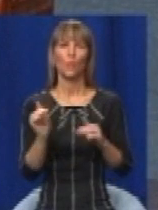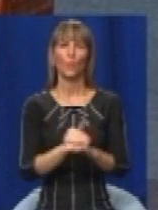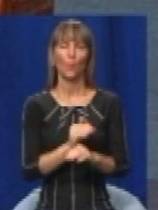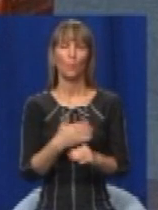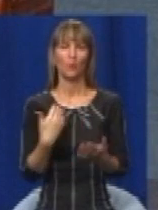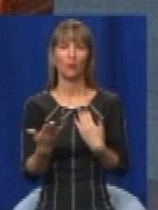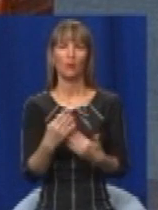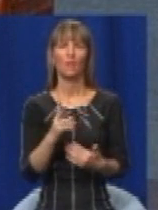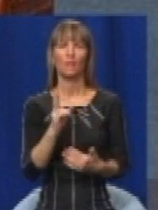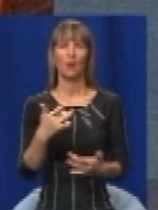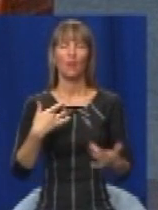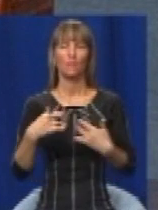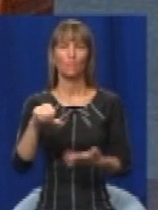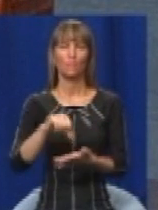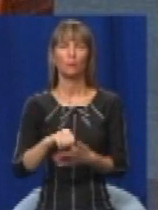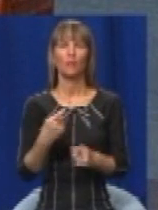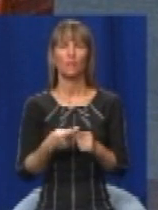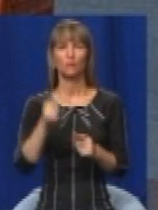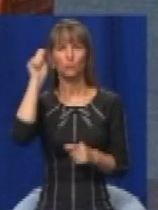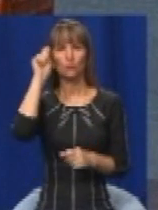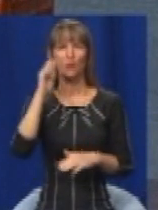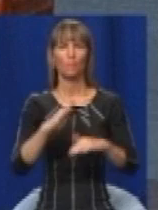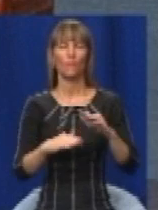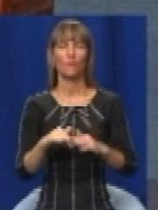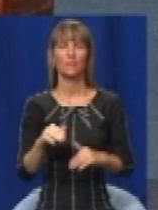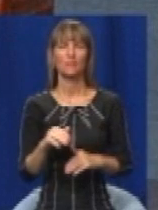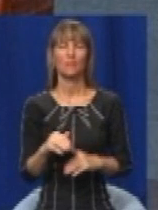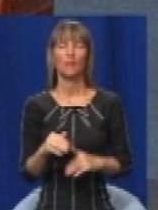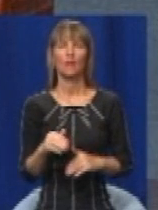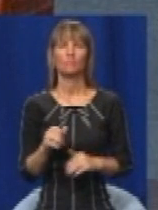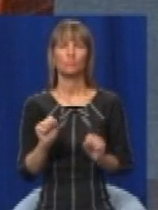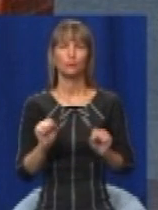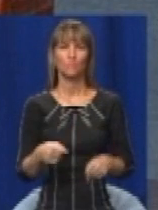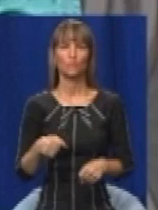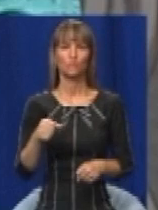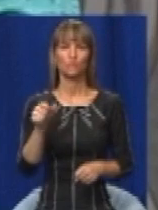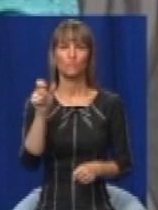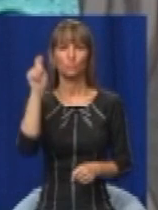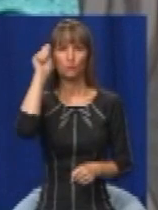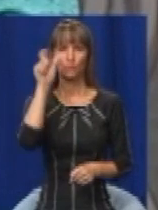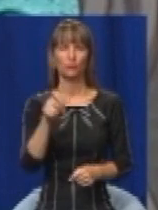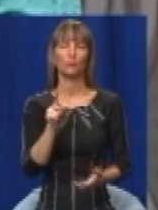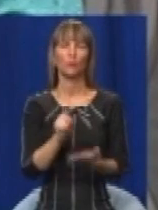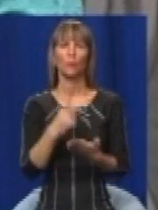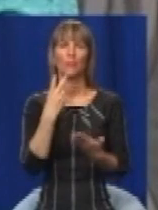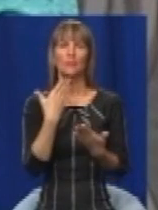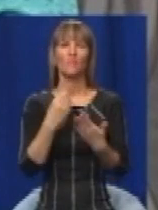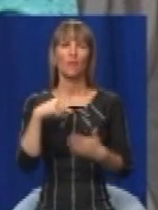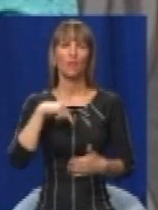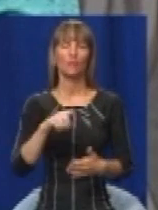до кого-то там. Тобто чоловіча професія – це, ну, можливо, трошки чоловік має свого там характеру проявляти, щоб гурт якийсь там